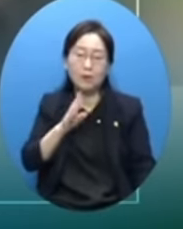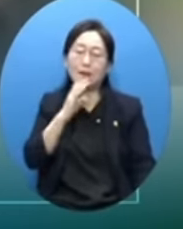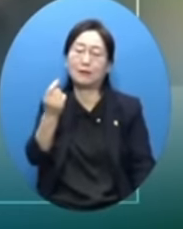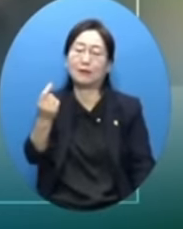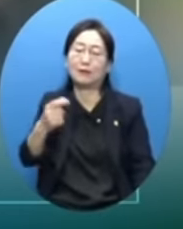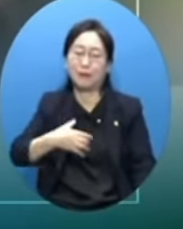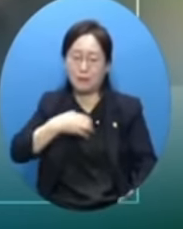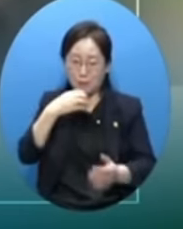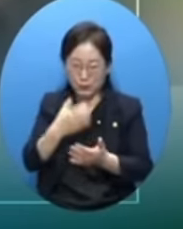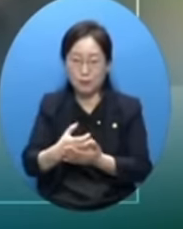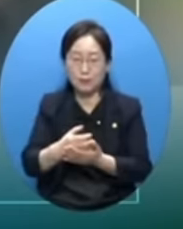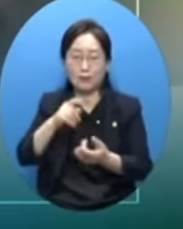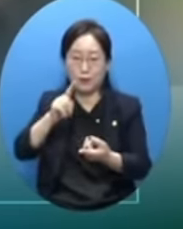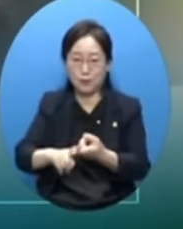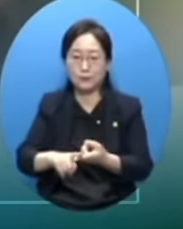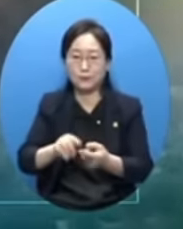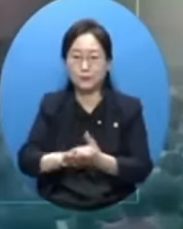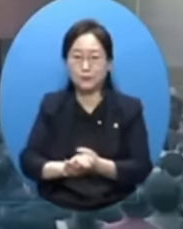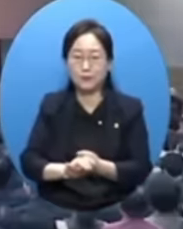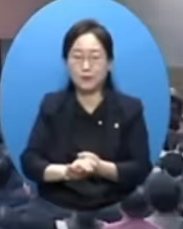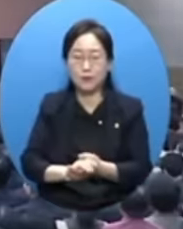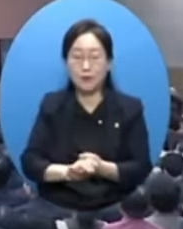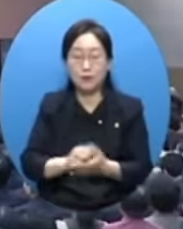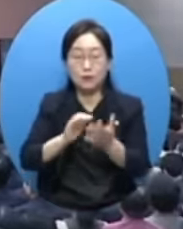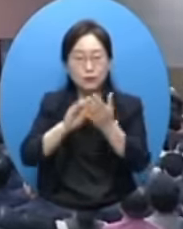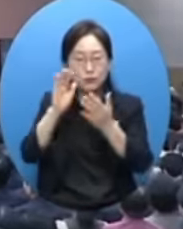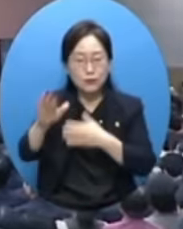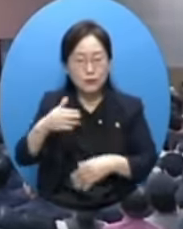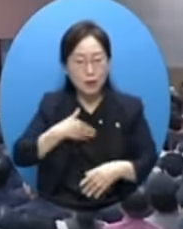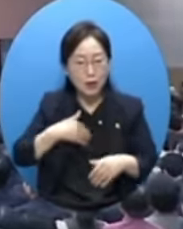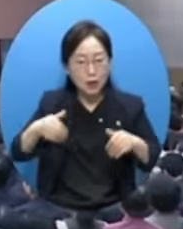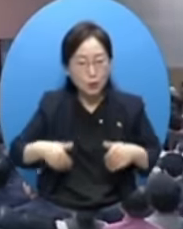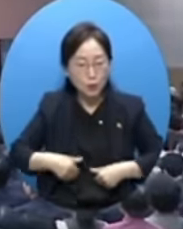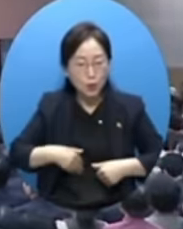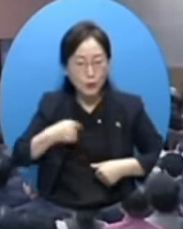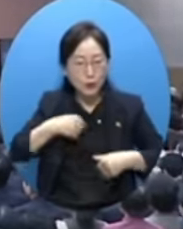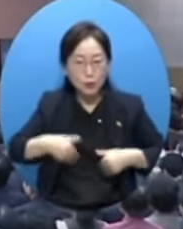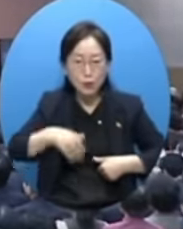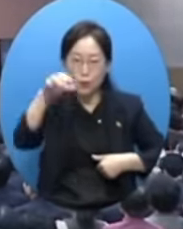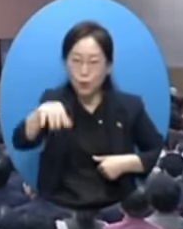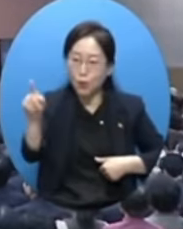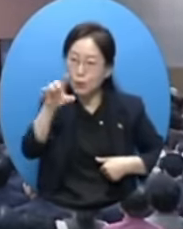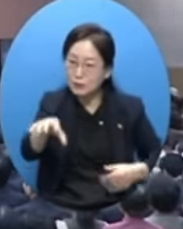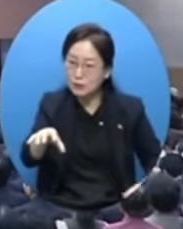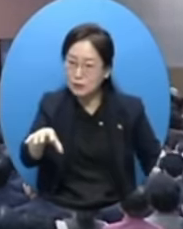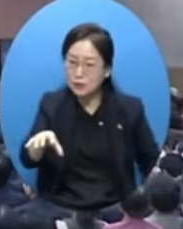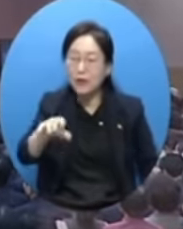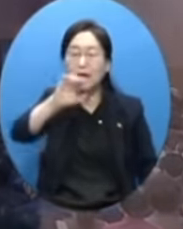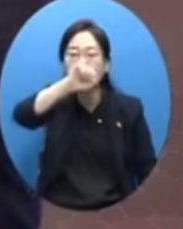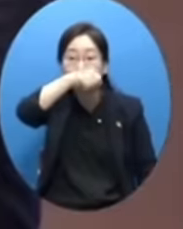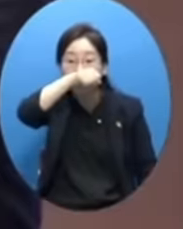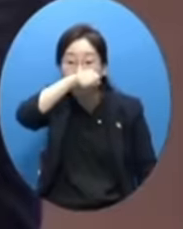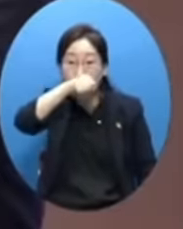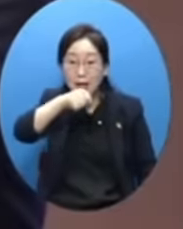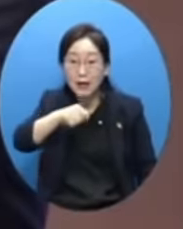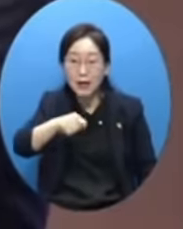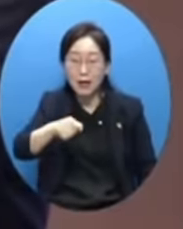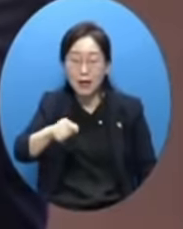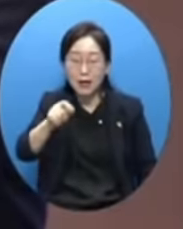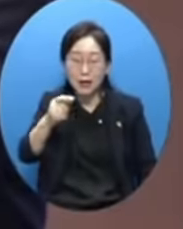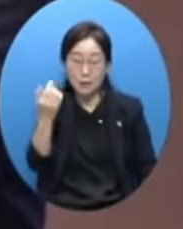다가왔습니다. 근데 이 말씀 듣고 이제 나르피라는 곳에 가야 되겠다 하는데 아프리카 보츠와나 지구